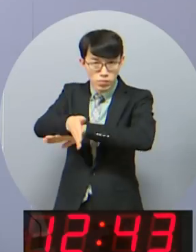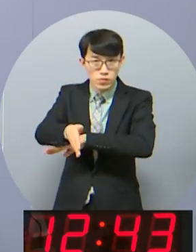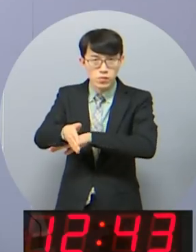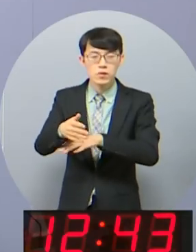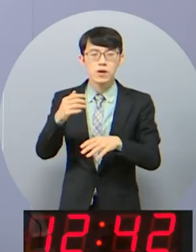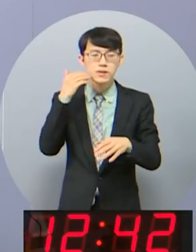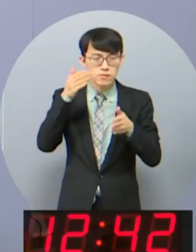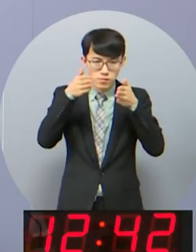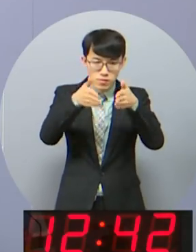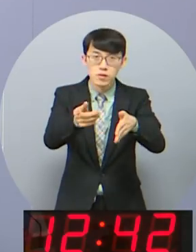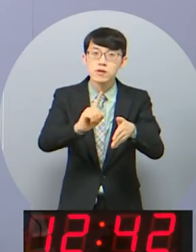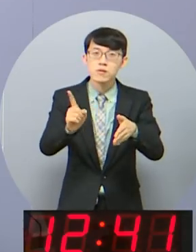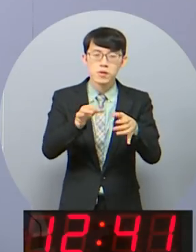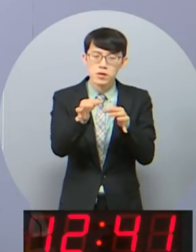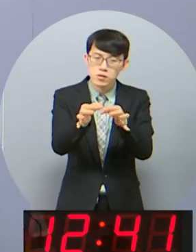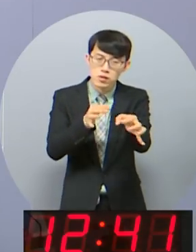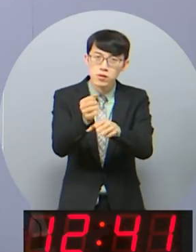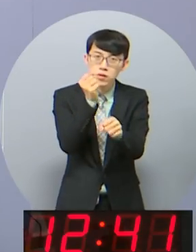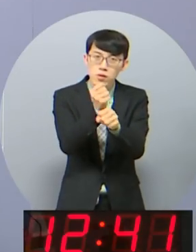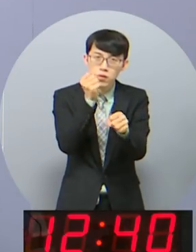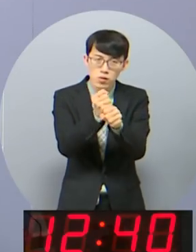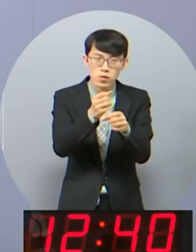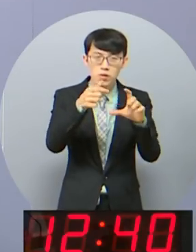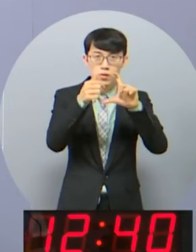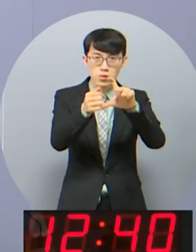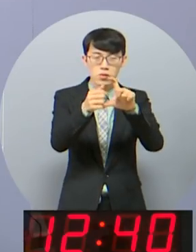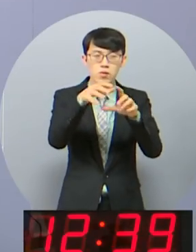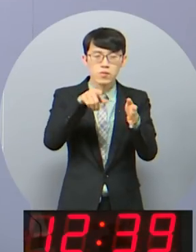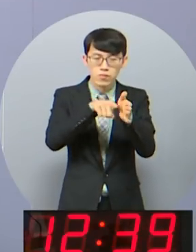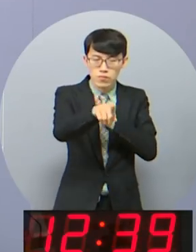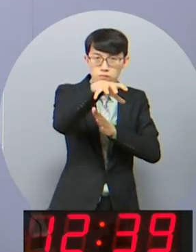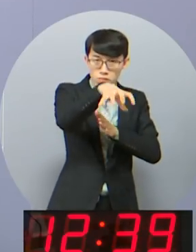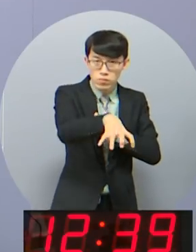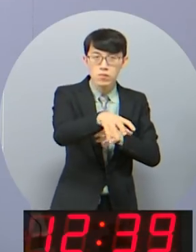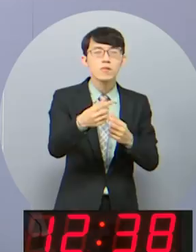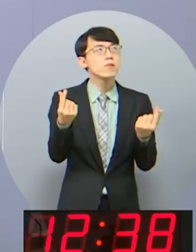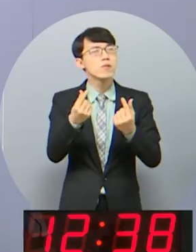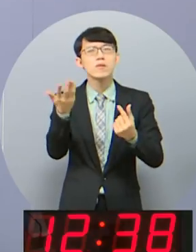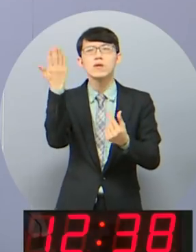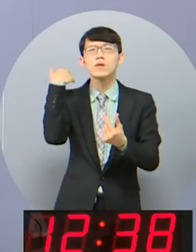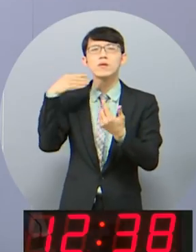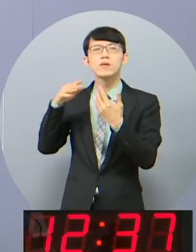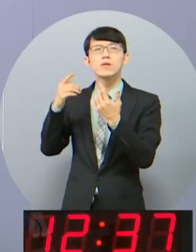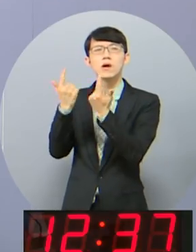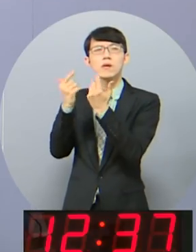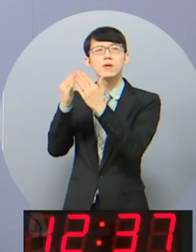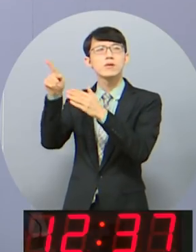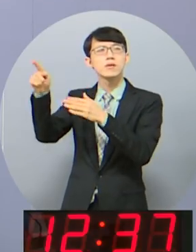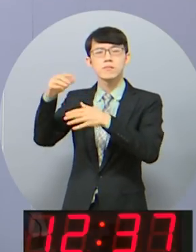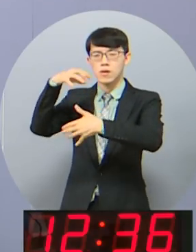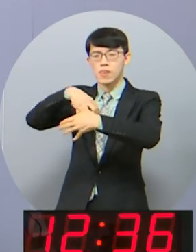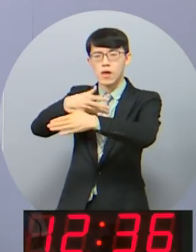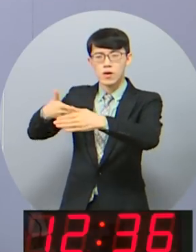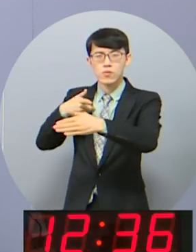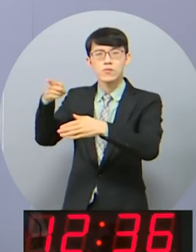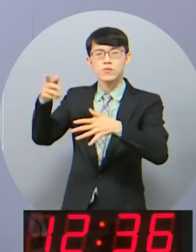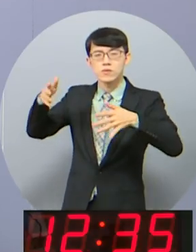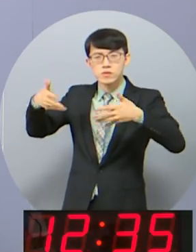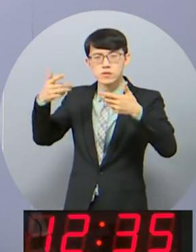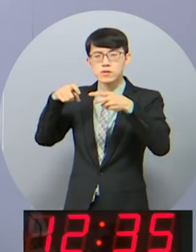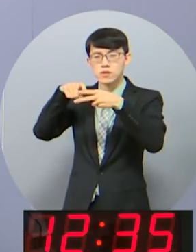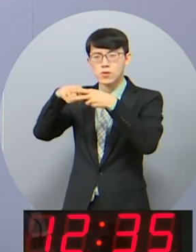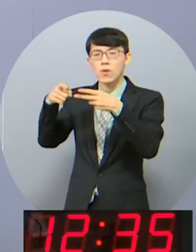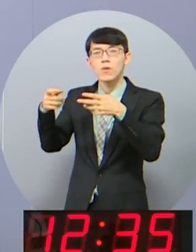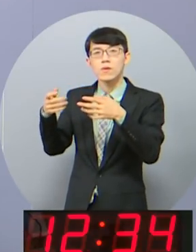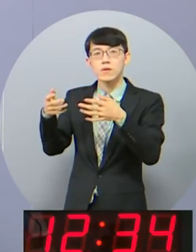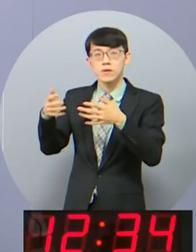区。产业区啊，带动予咱，因为咱这个像内湖，咱轻工业会当予咱猪队、